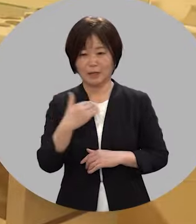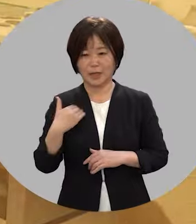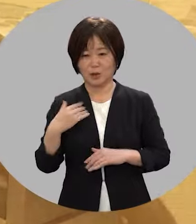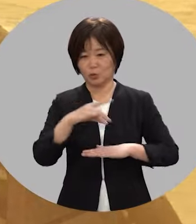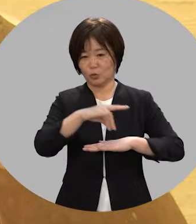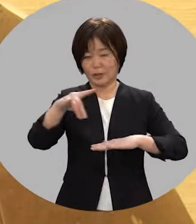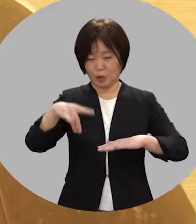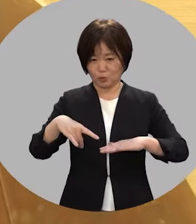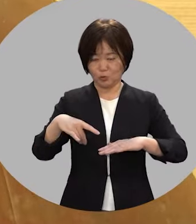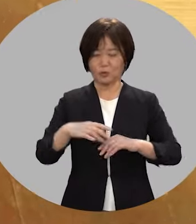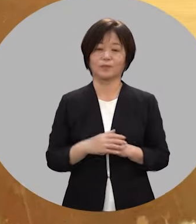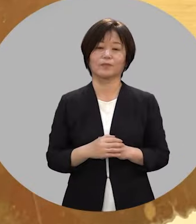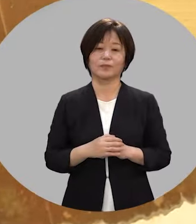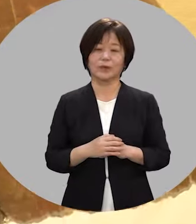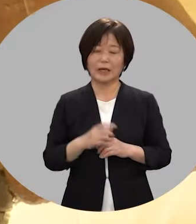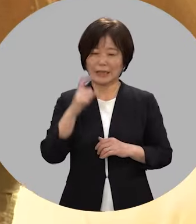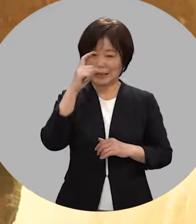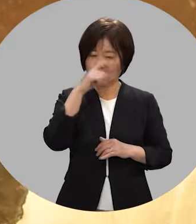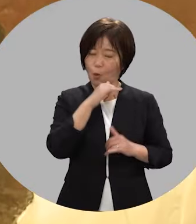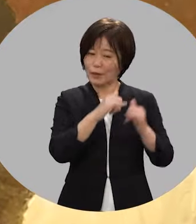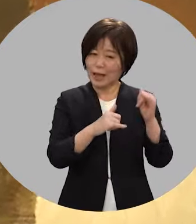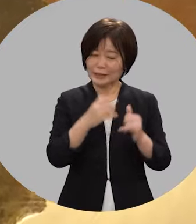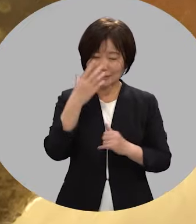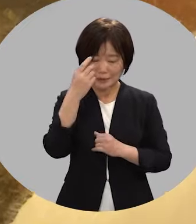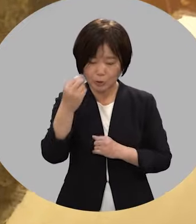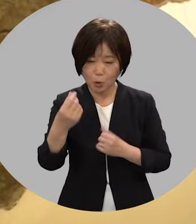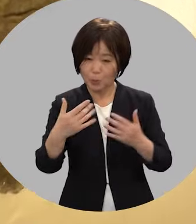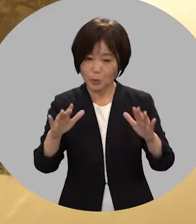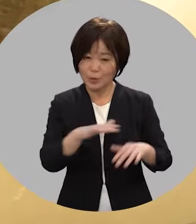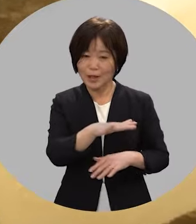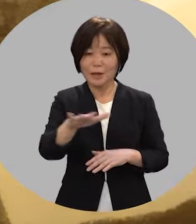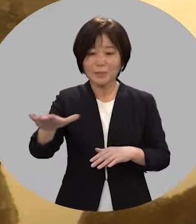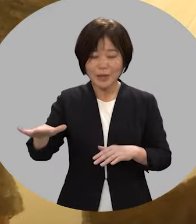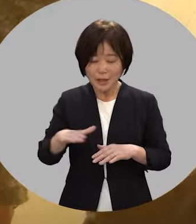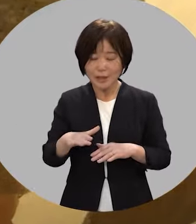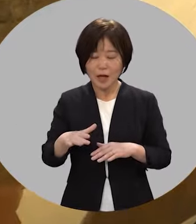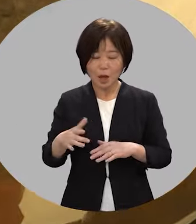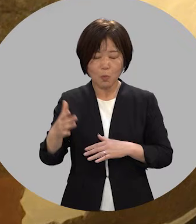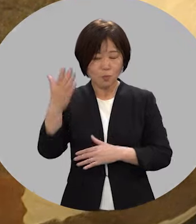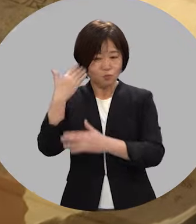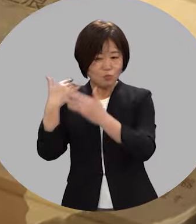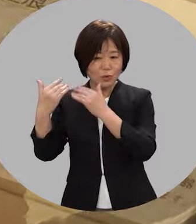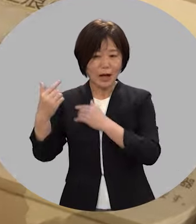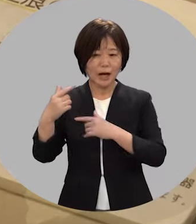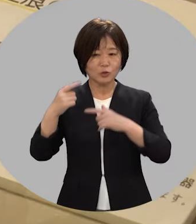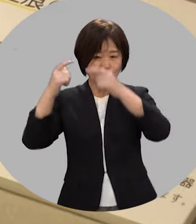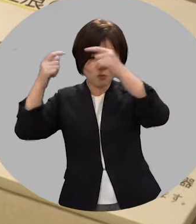展、古代史にあまり関心のない方でも悠久のロマンを感